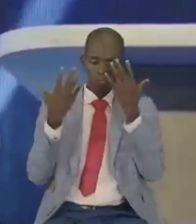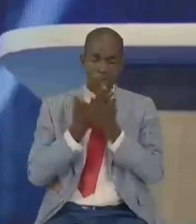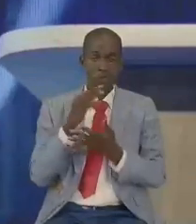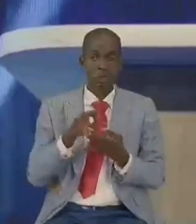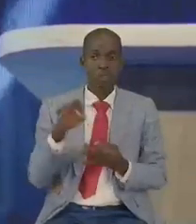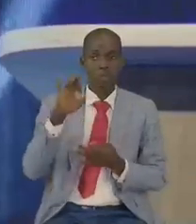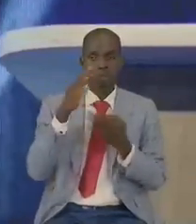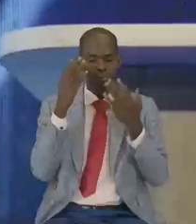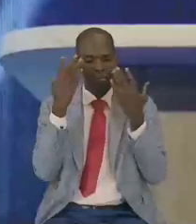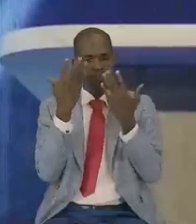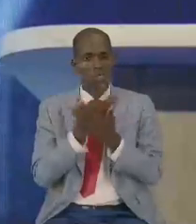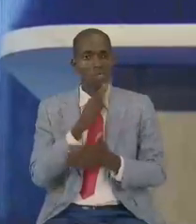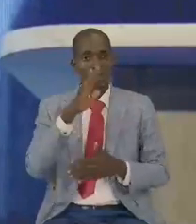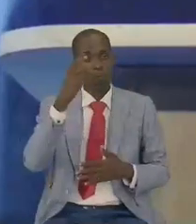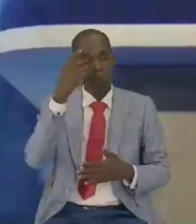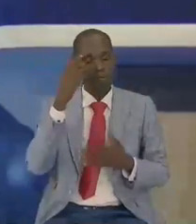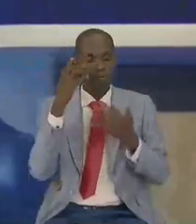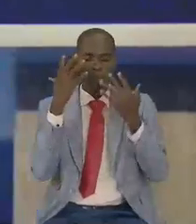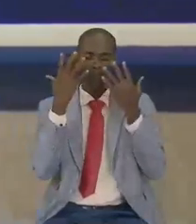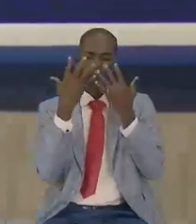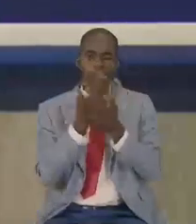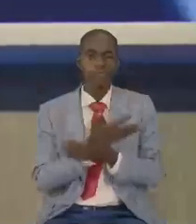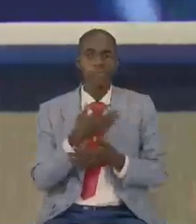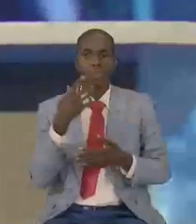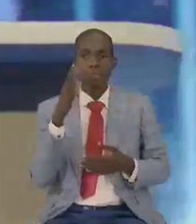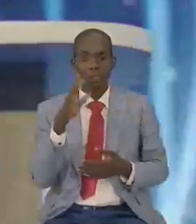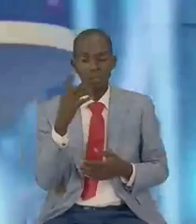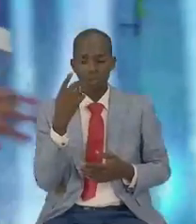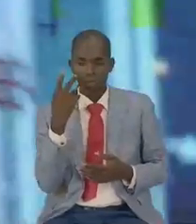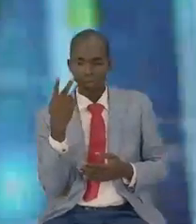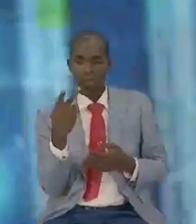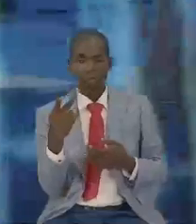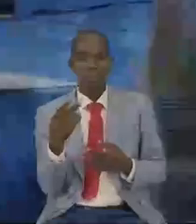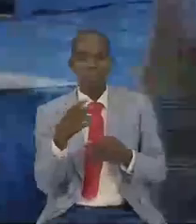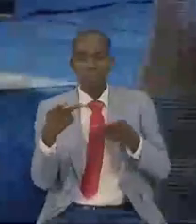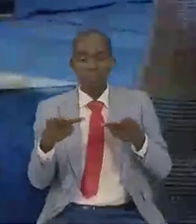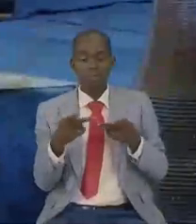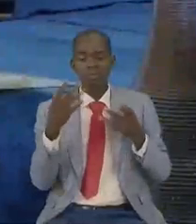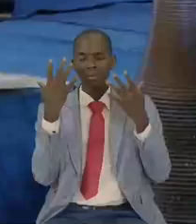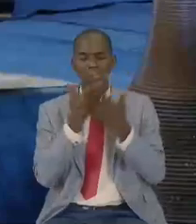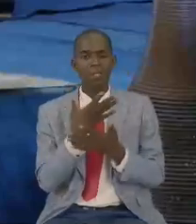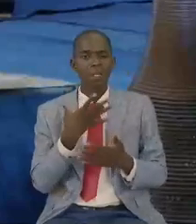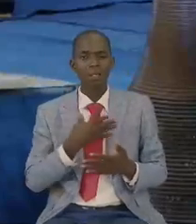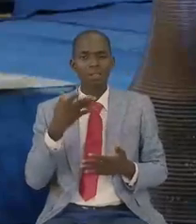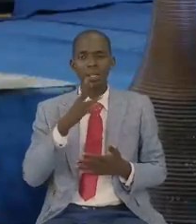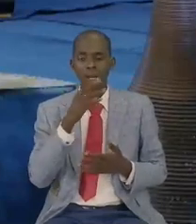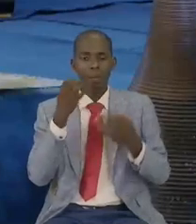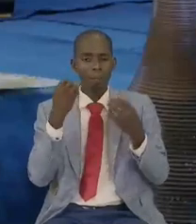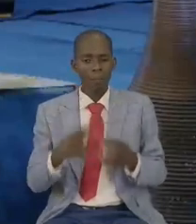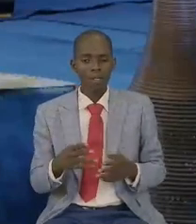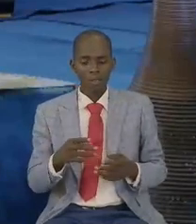esprit ténébreux, cœur ténébreux, la vue ténébreuse. Et il y a plusieurs